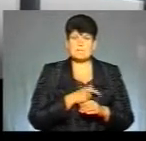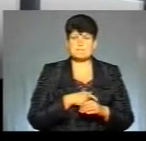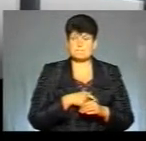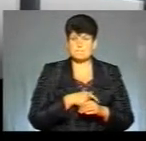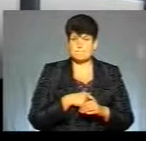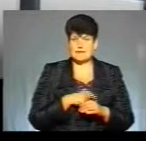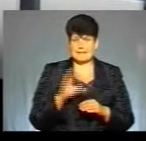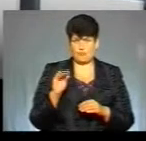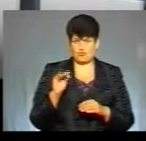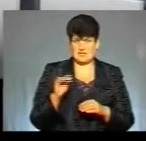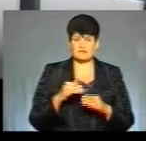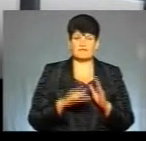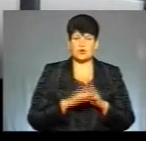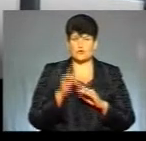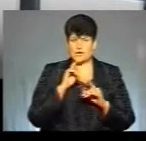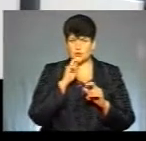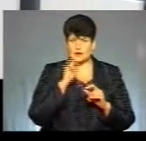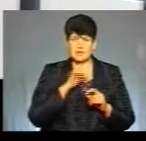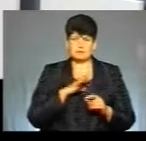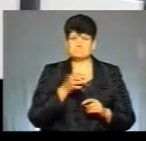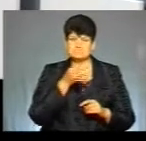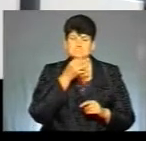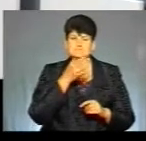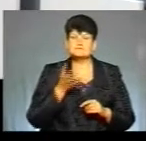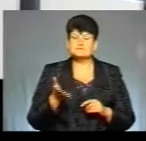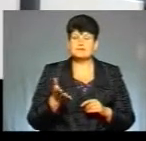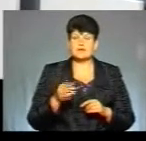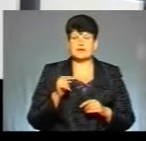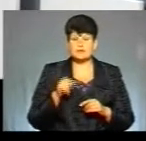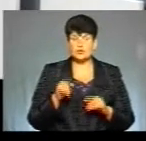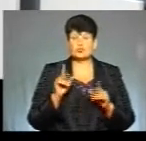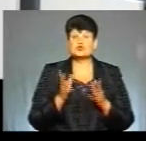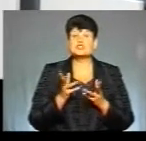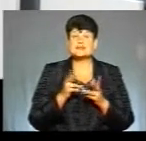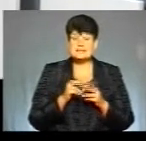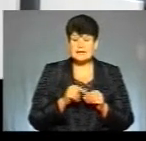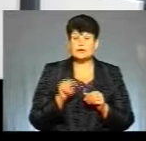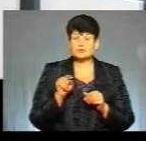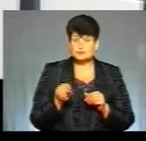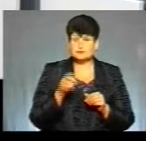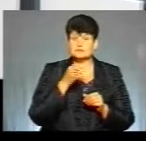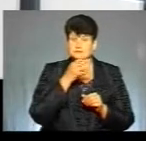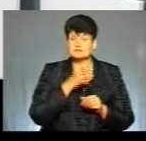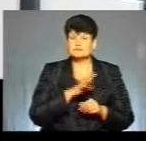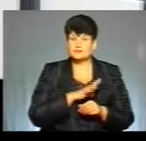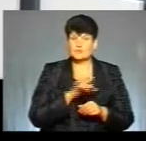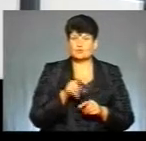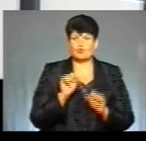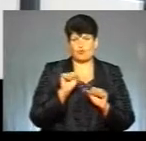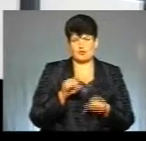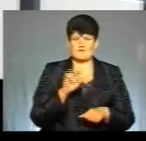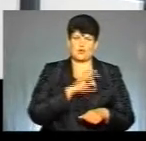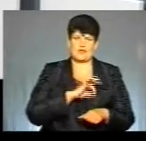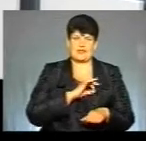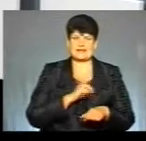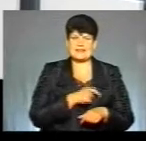Ради, він з різних точок зору був привабливий, але в тому числі і, можливо, в першу чергу, саме через можливість користуватися